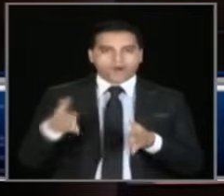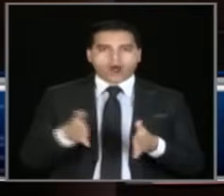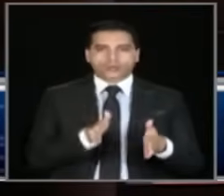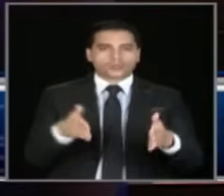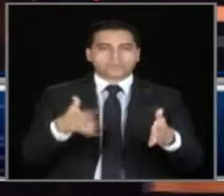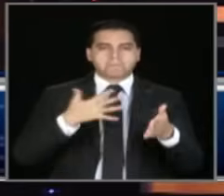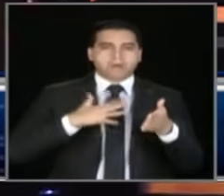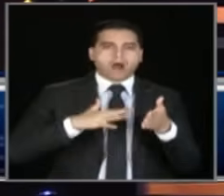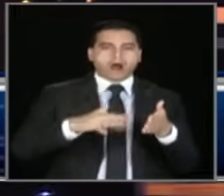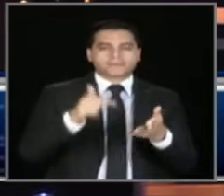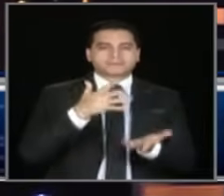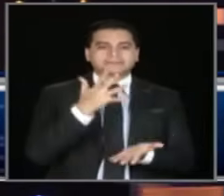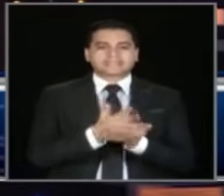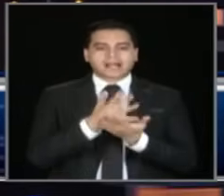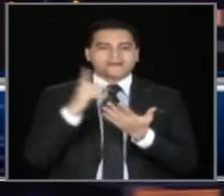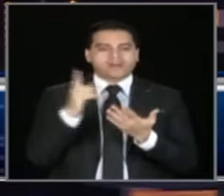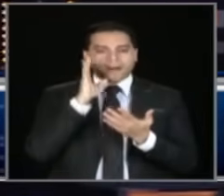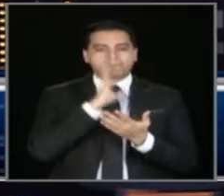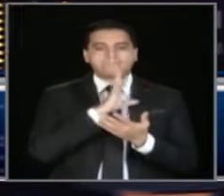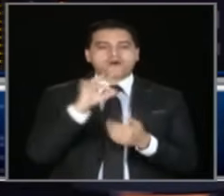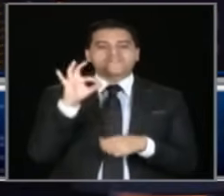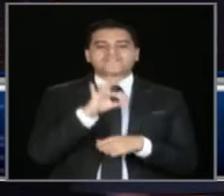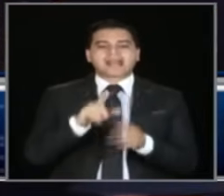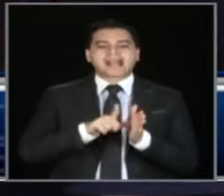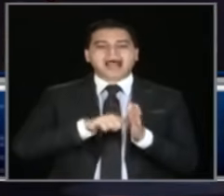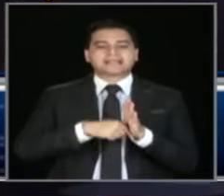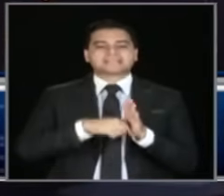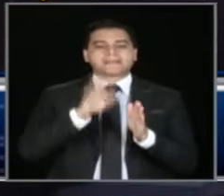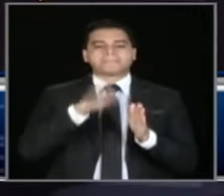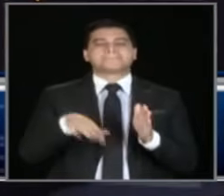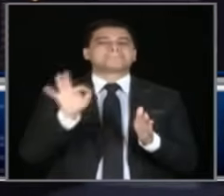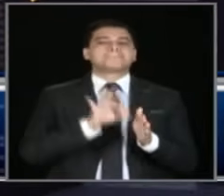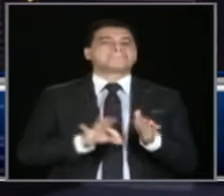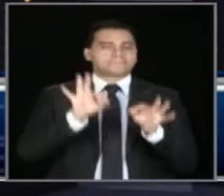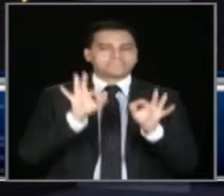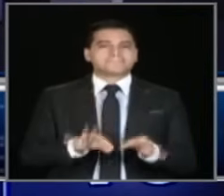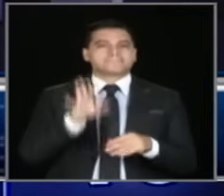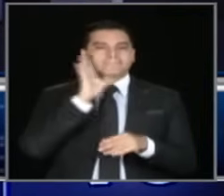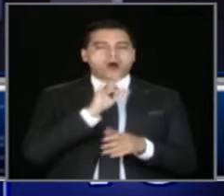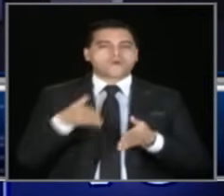الوسطى يقع؟ يقع في سلسلة جبال بامير.